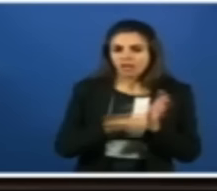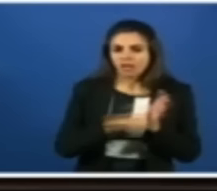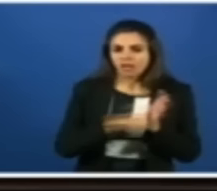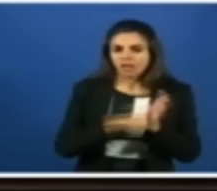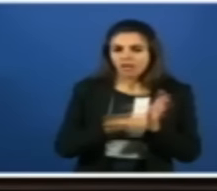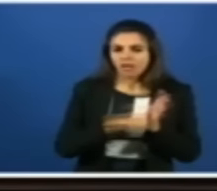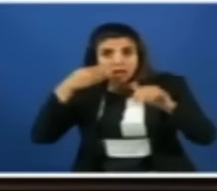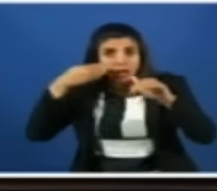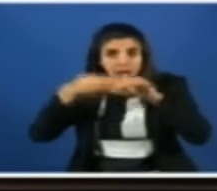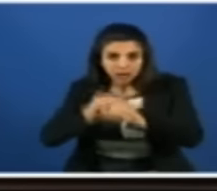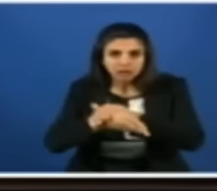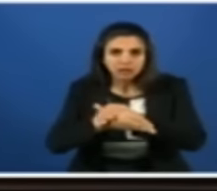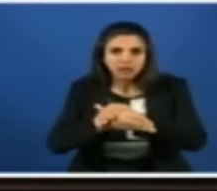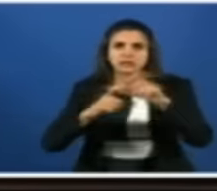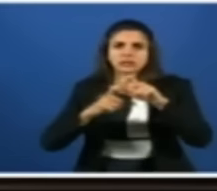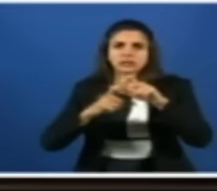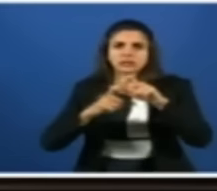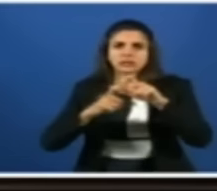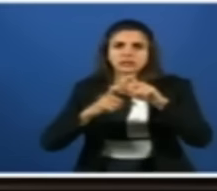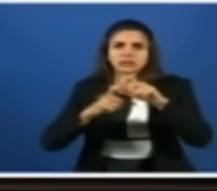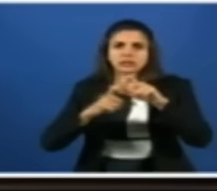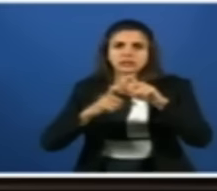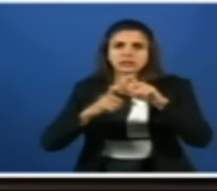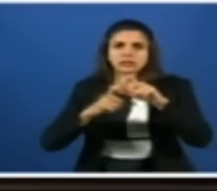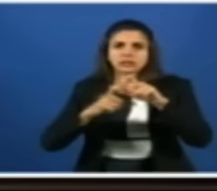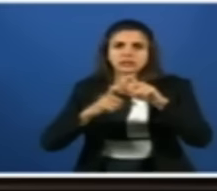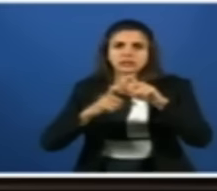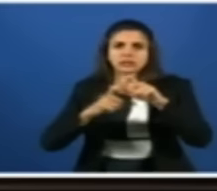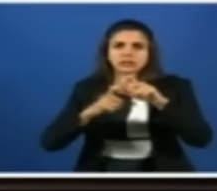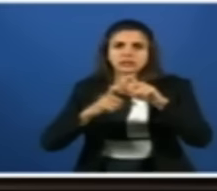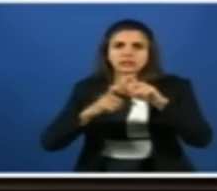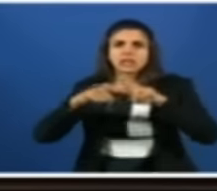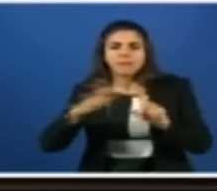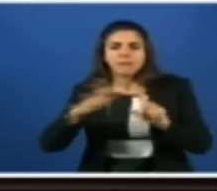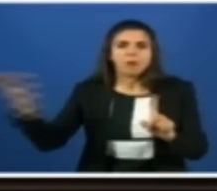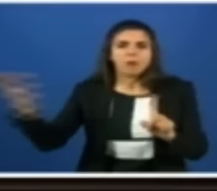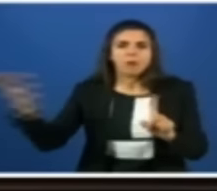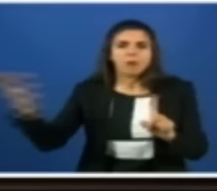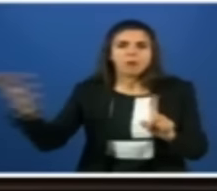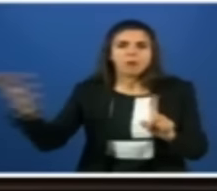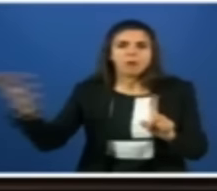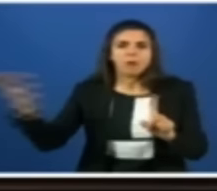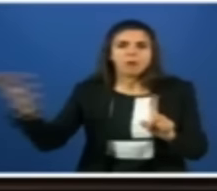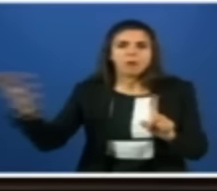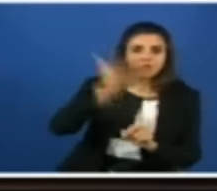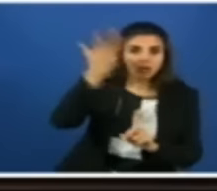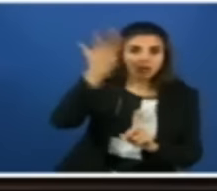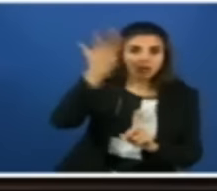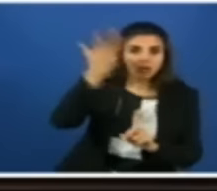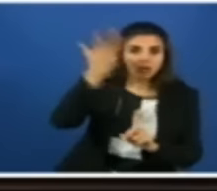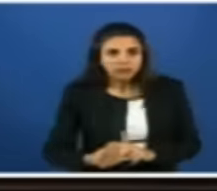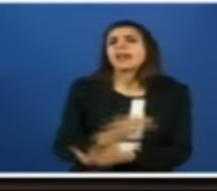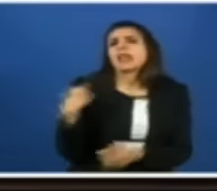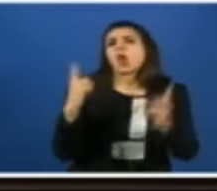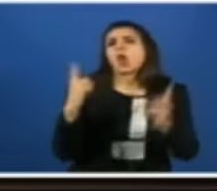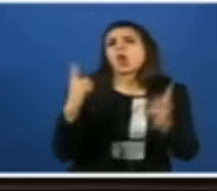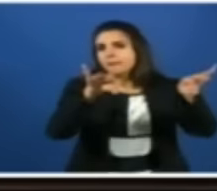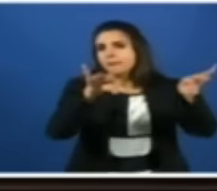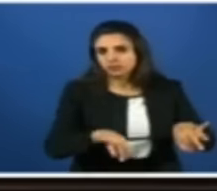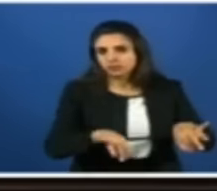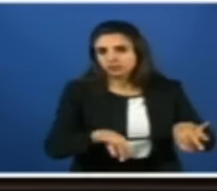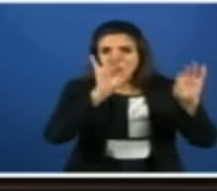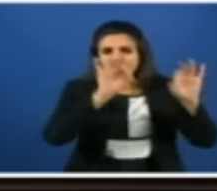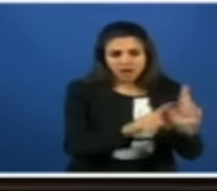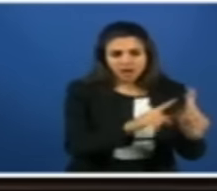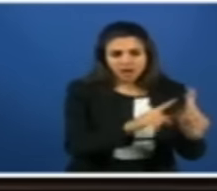girdi. Saddam'ı devirdi. Irak'ta yeni bir dönem başladı. Baştan